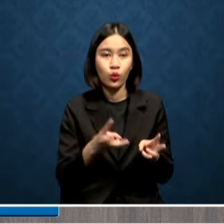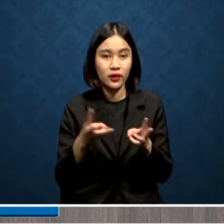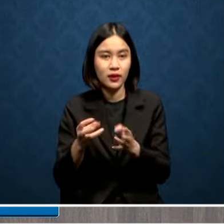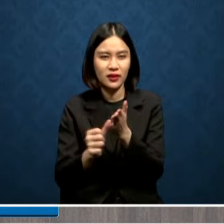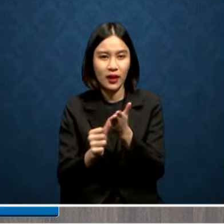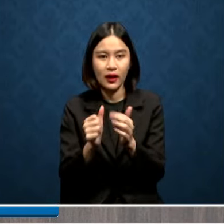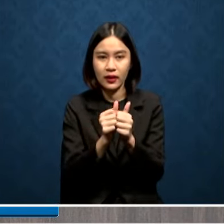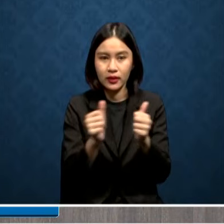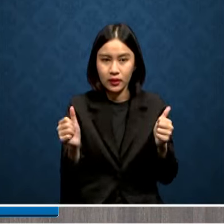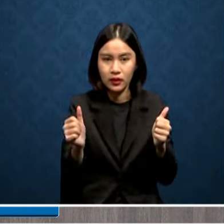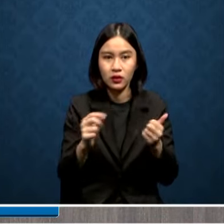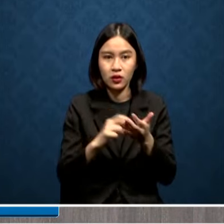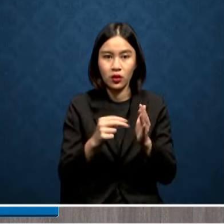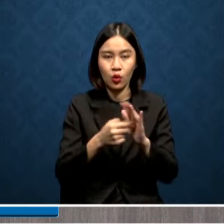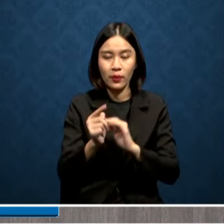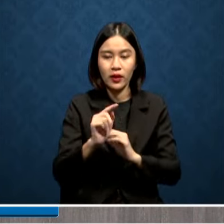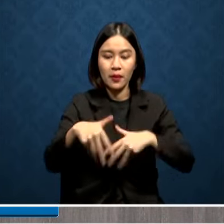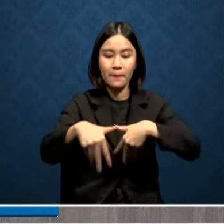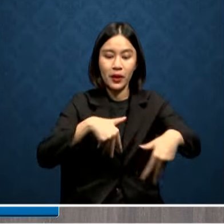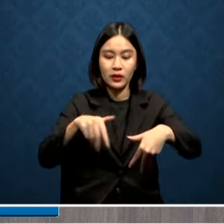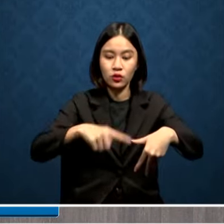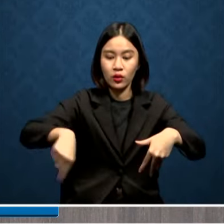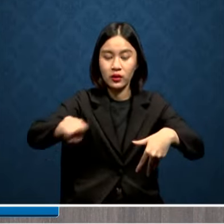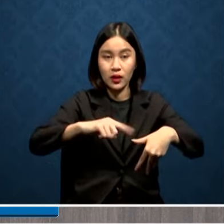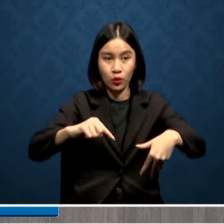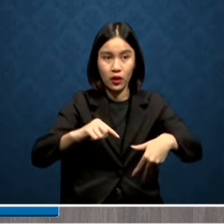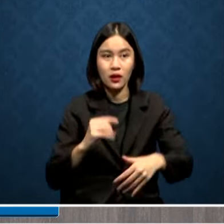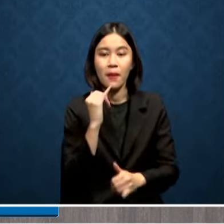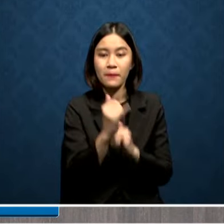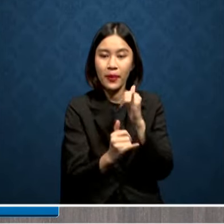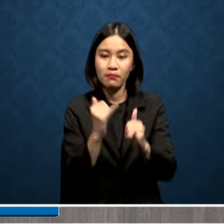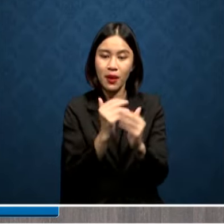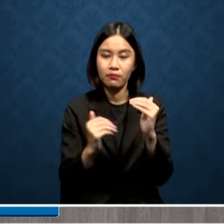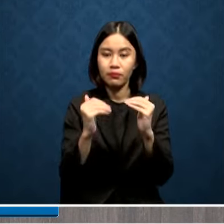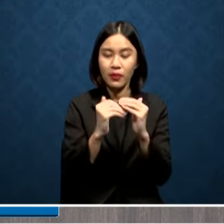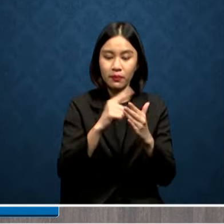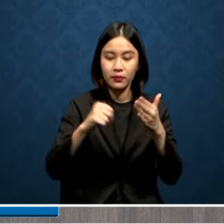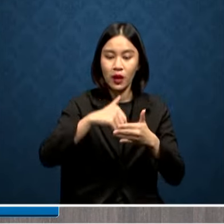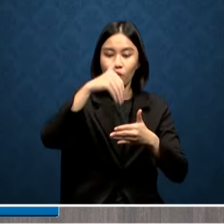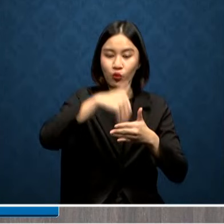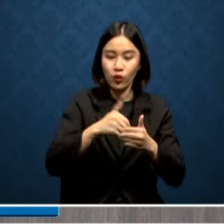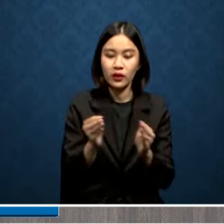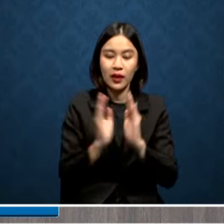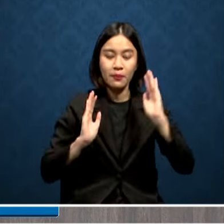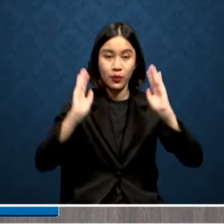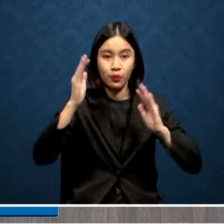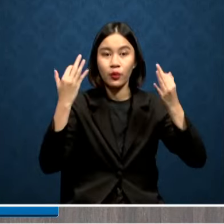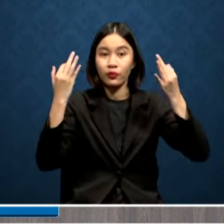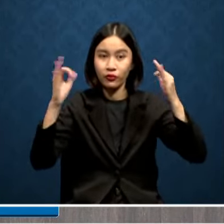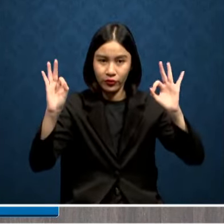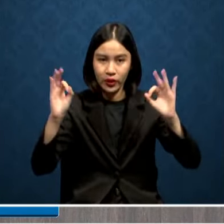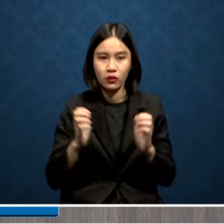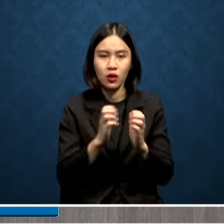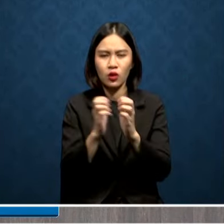ดีนั่นก็คือการที่ประชาชนออกมาลงเสียงประชามติอย่างเป็นอิสระแล้วไม่ต้อง